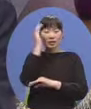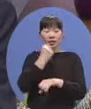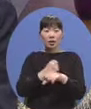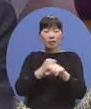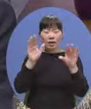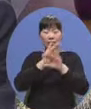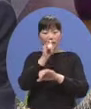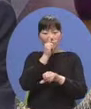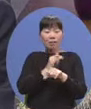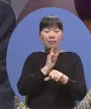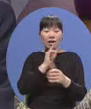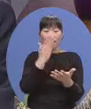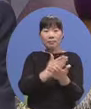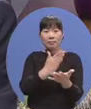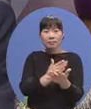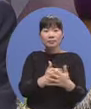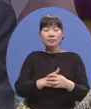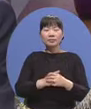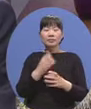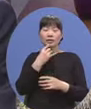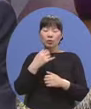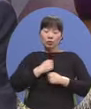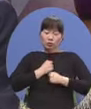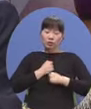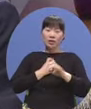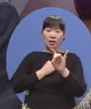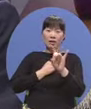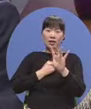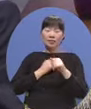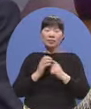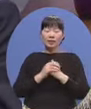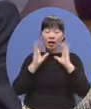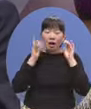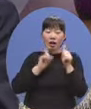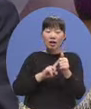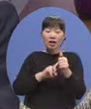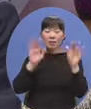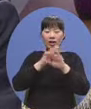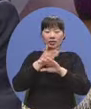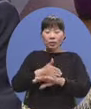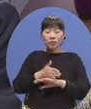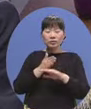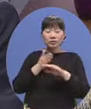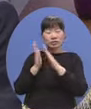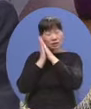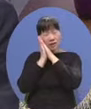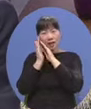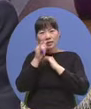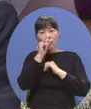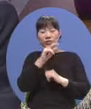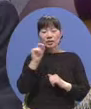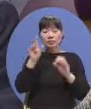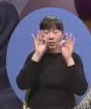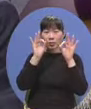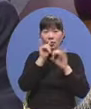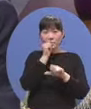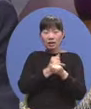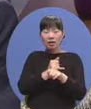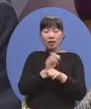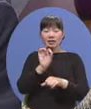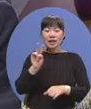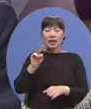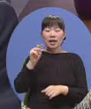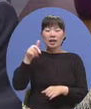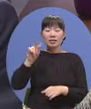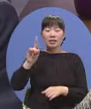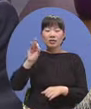밤에 있을 때 이야기를 할 필요도 없습니다. 다만 주의하실 거는 애들이 밤에 너무 늦게 자거나 그다음에 TV를 보는 경우는 야경증이 좀 더